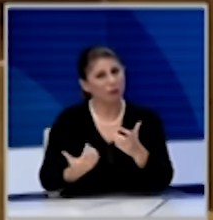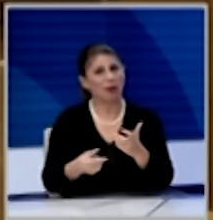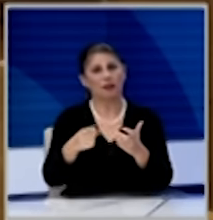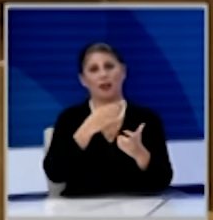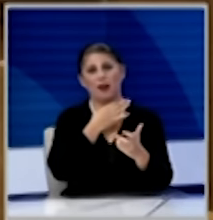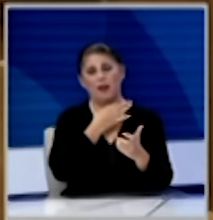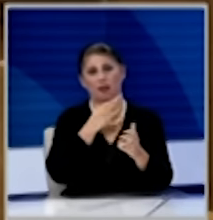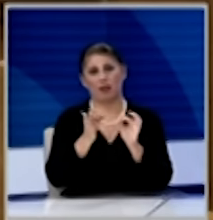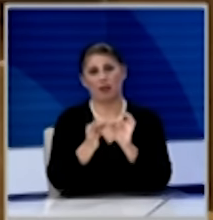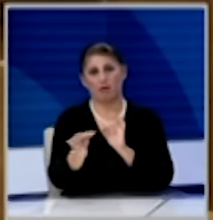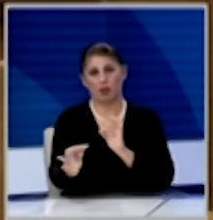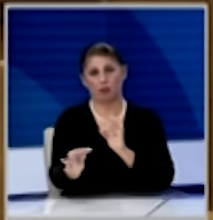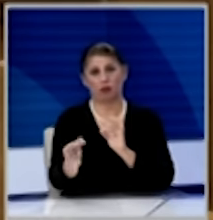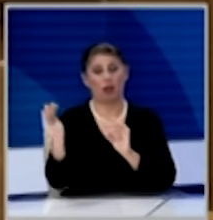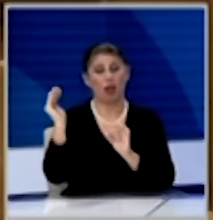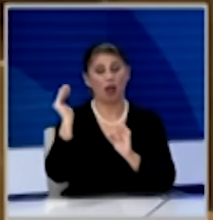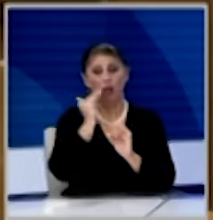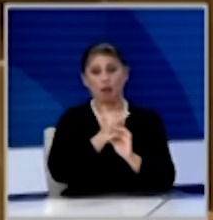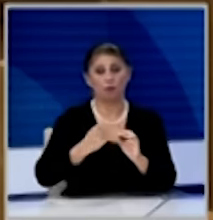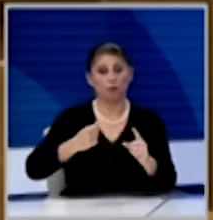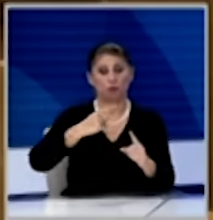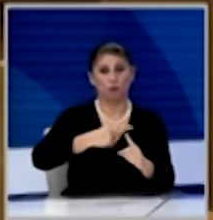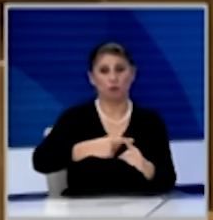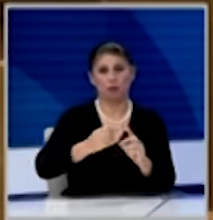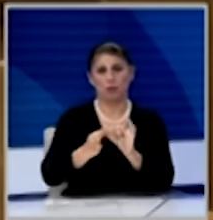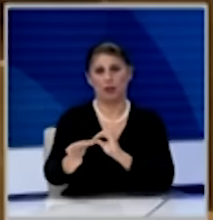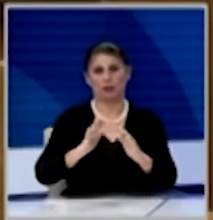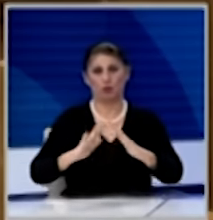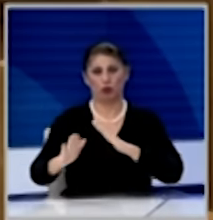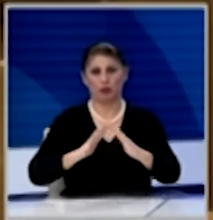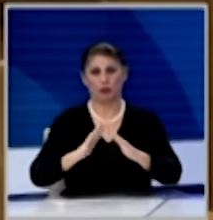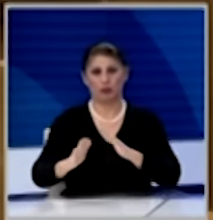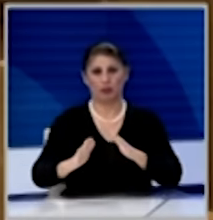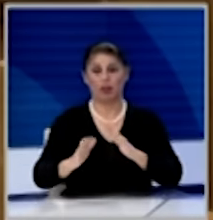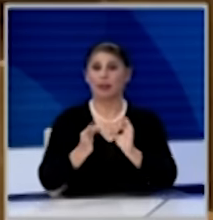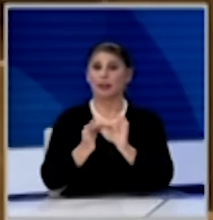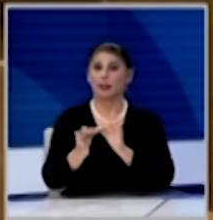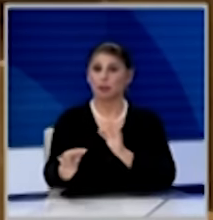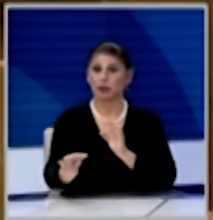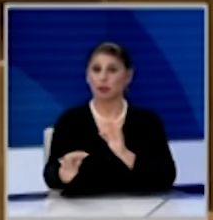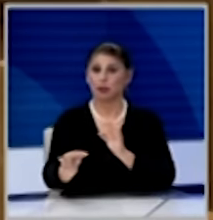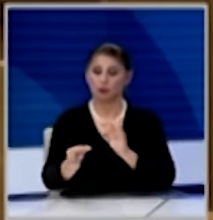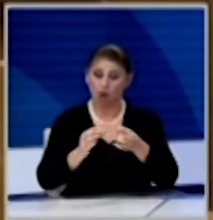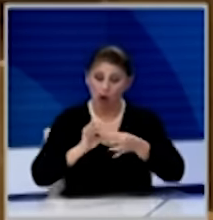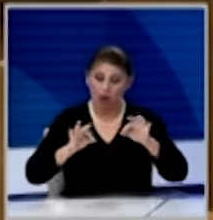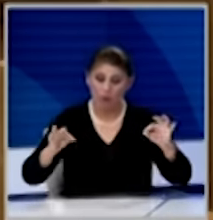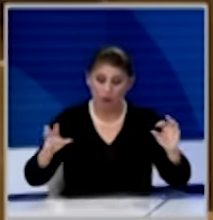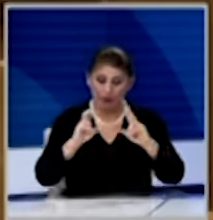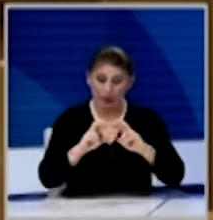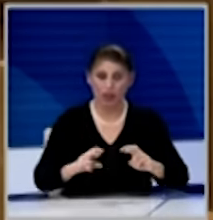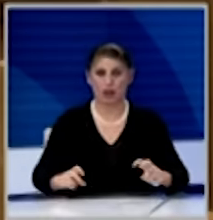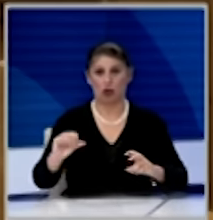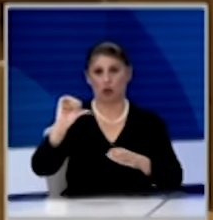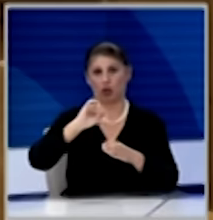ανάγκη για εφαρμογή άμεσων πρόσθετων μέτρων προστασίας και μέτρων για τον ενδελεχή έλεγχο του